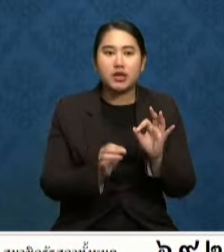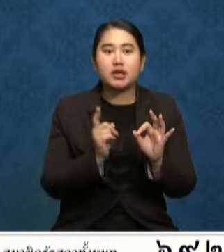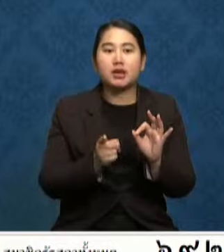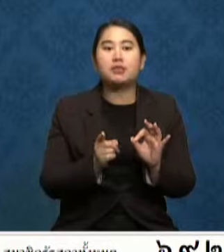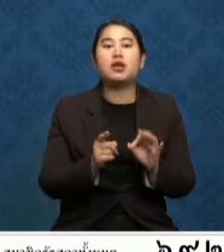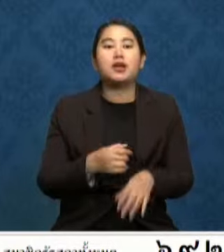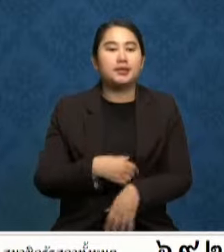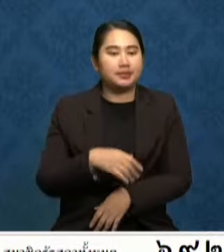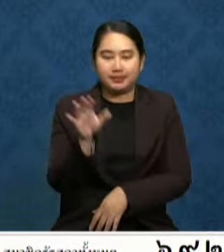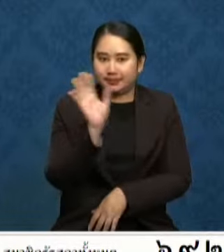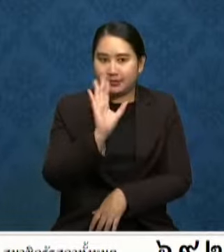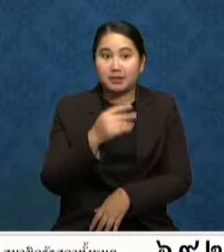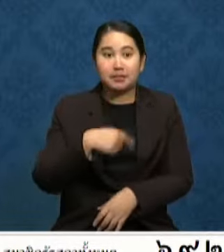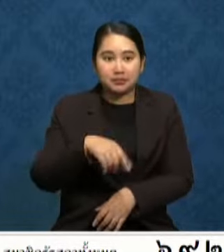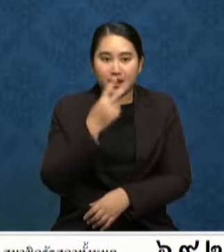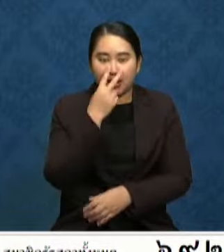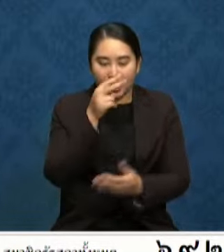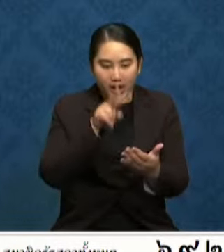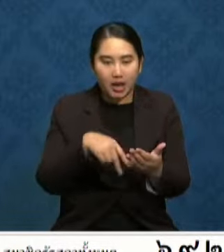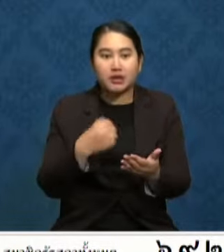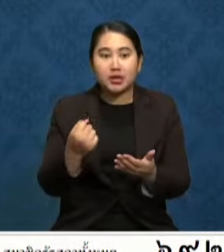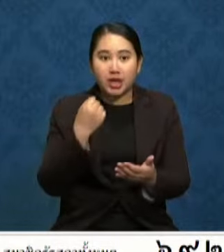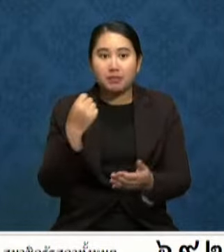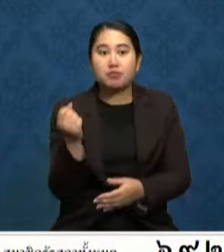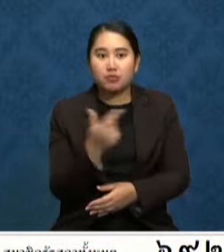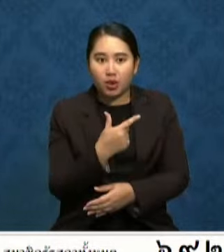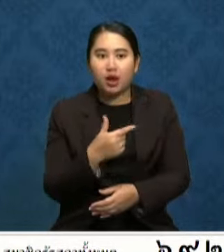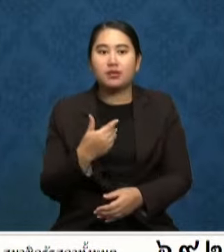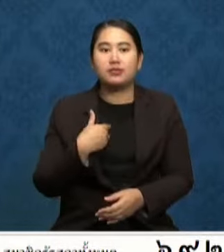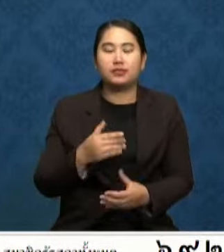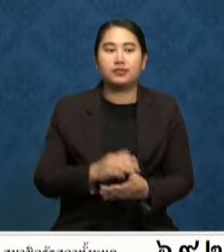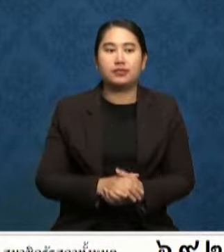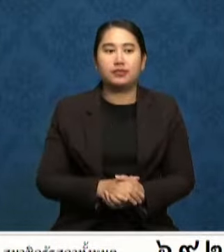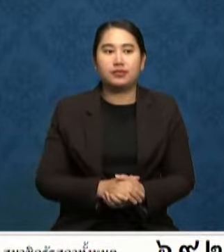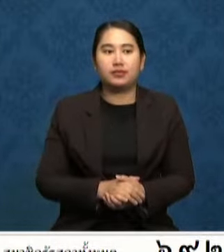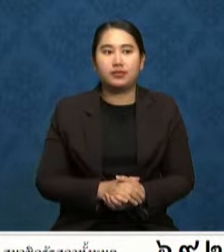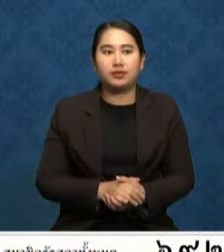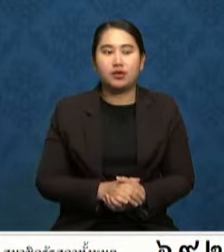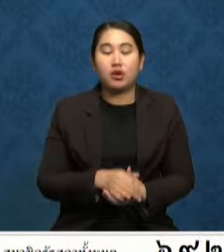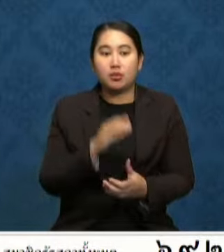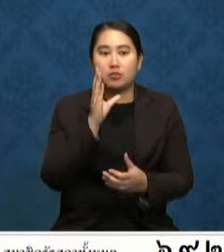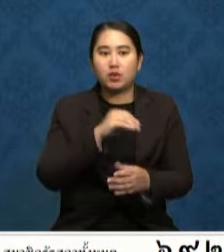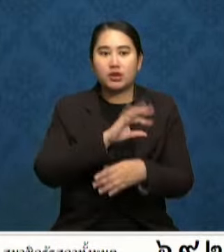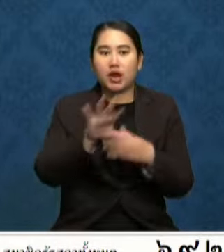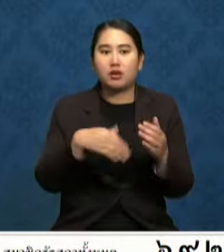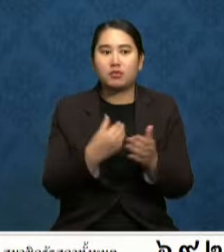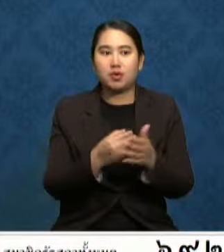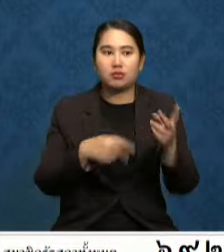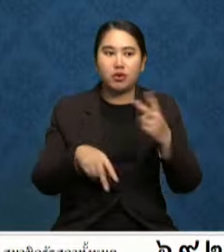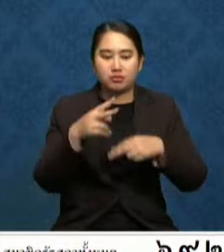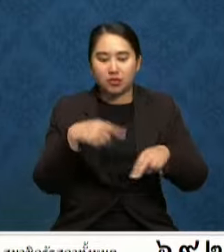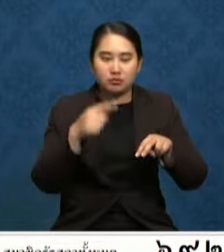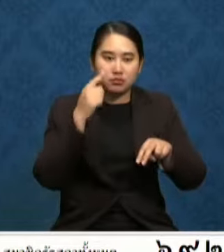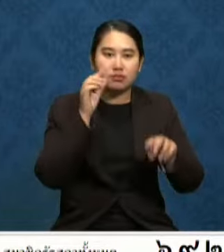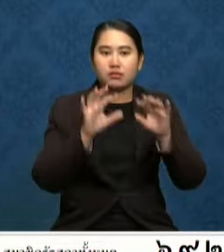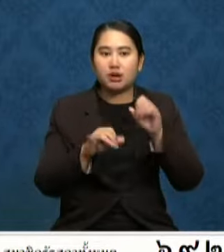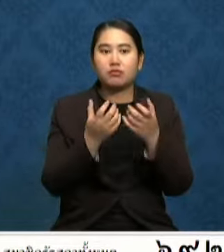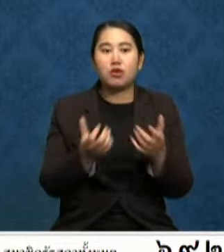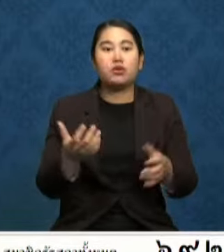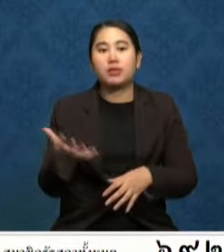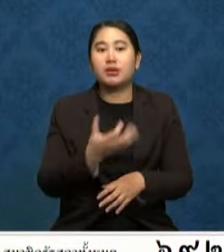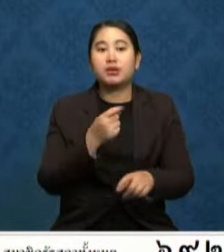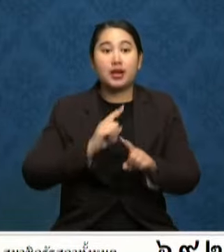ไมจริหอกถ้ไปอ่านแล้วนเขีนเข้มข้นการถบาเก่ามากคูดไ้หมดปรา anywayเด็ดขาดยืดซífic